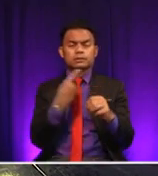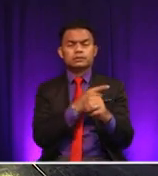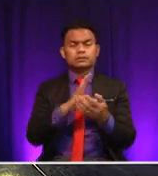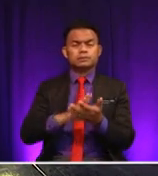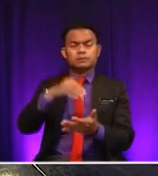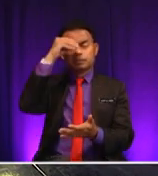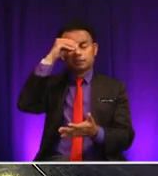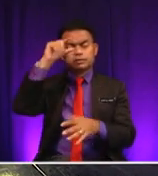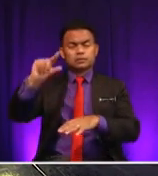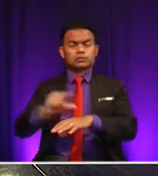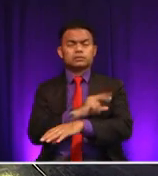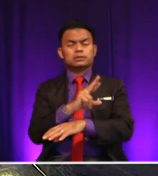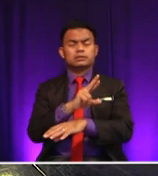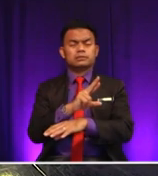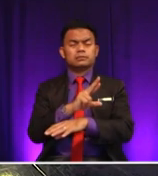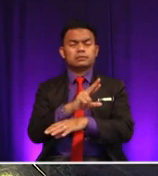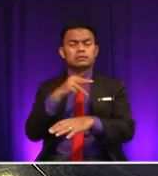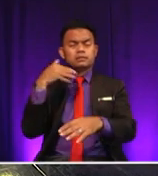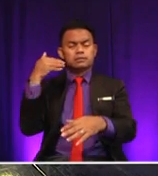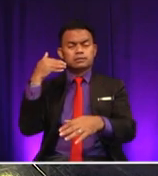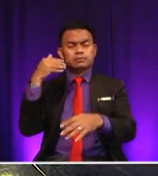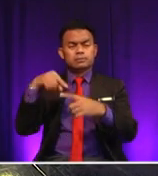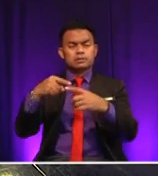setibunnya mereka dia Menengah Atas ataupun